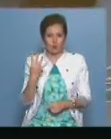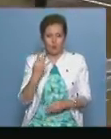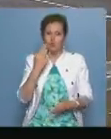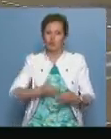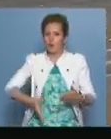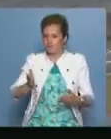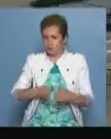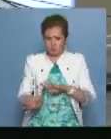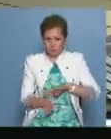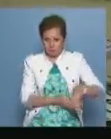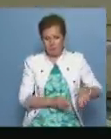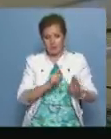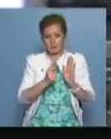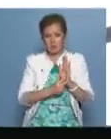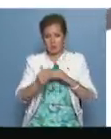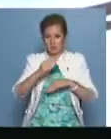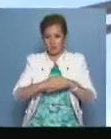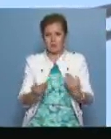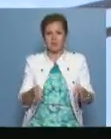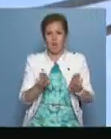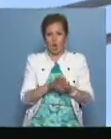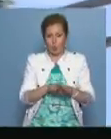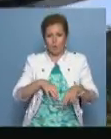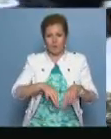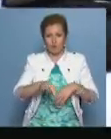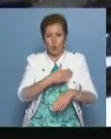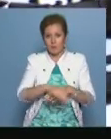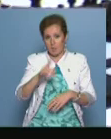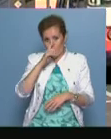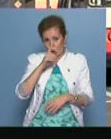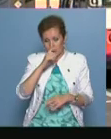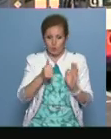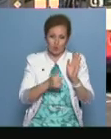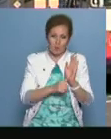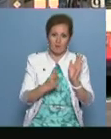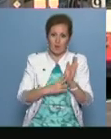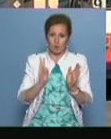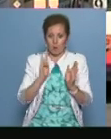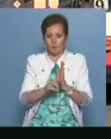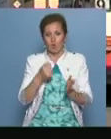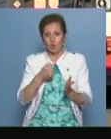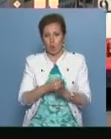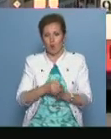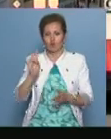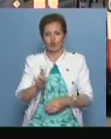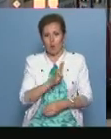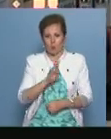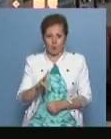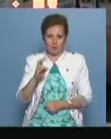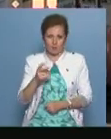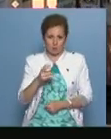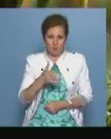8 вечера частично перекроют движение на улице Горького, поэтому 6-й и 9-й троллейбусы будут ходить только до собора Невского. Уточнить